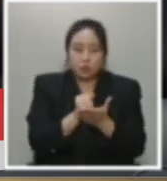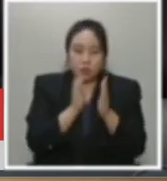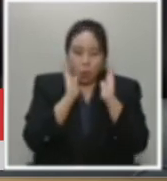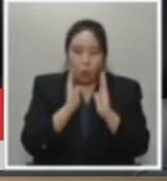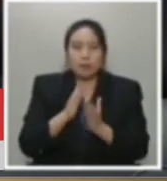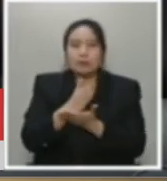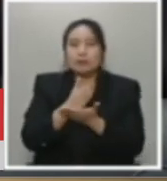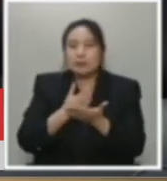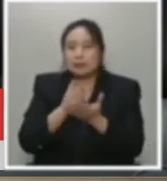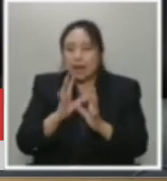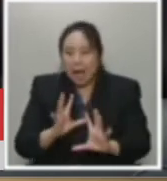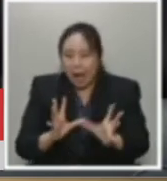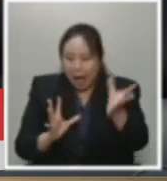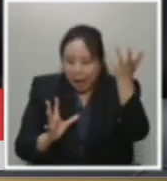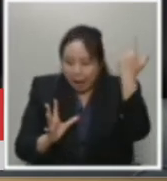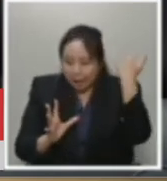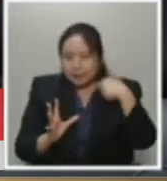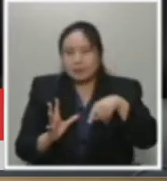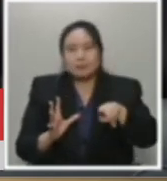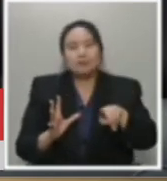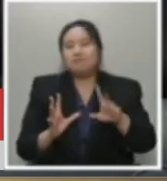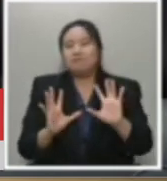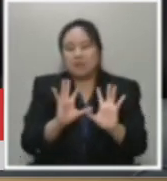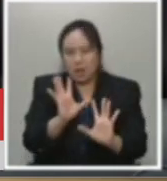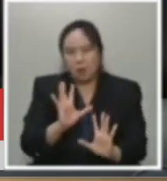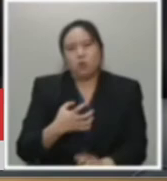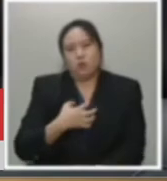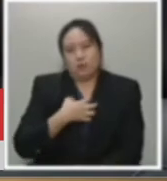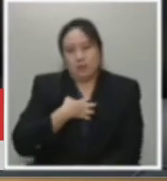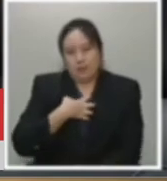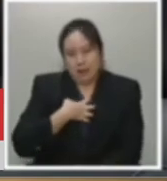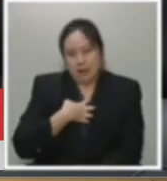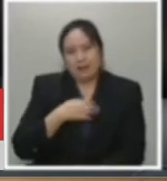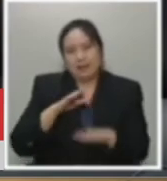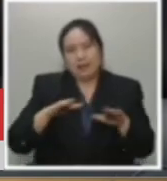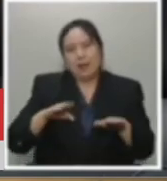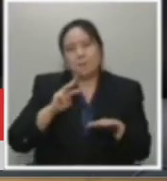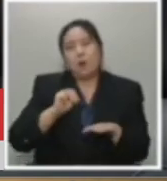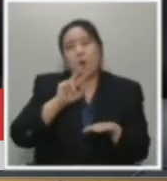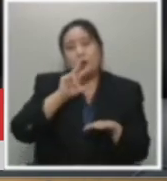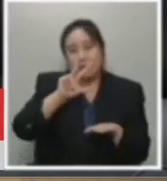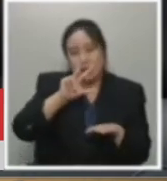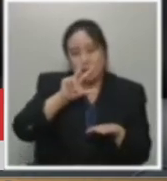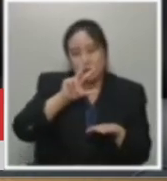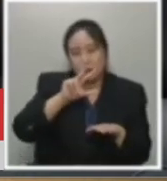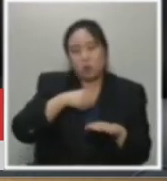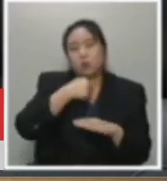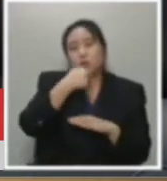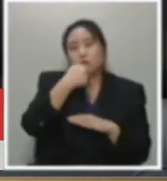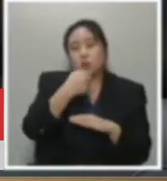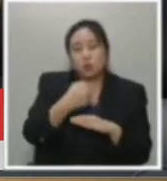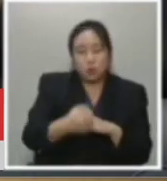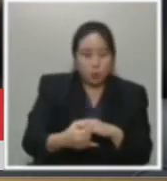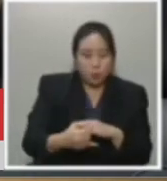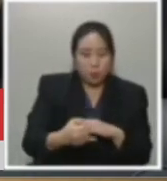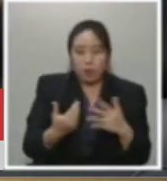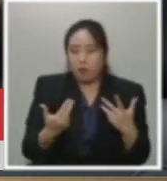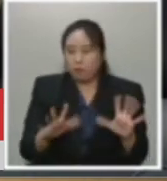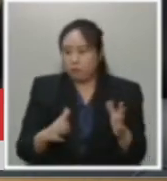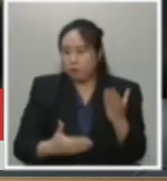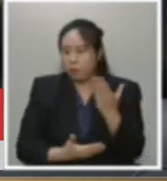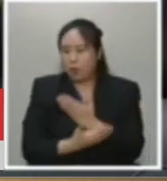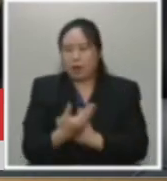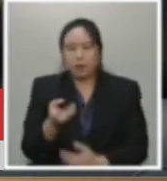ากไปนอกระบบดิฉันไม่ต้องการให้เด็กม.3 ของดิฉันตามขยายโอกาสเมื่อเขาอมีโอกาสน้อย